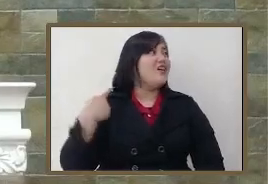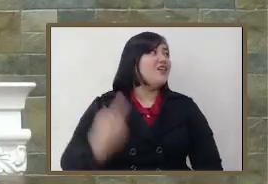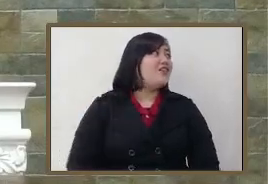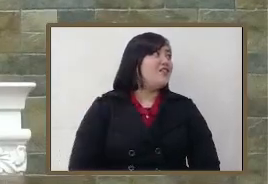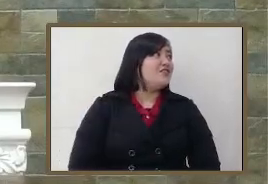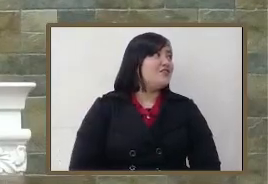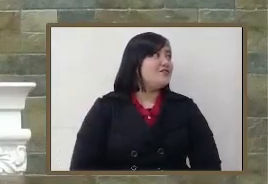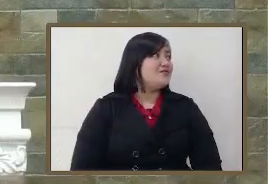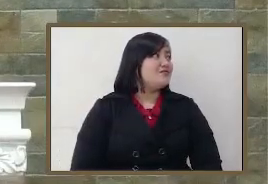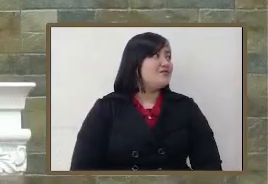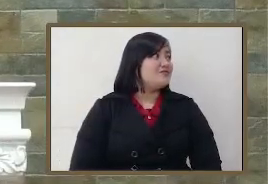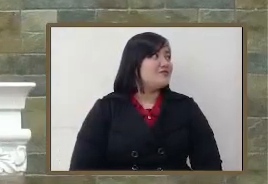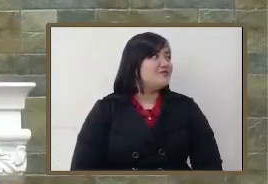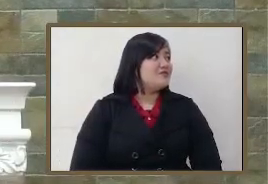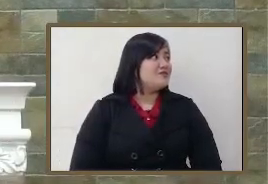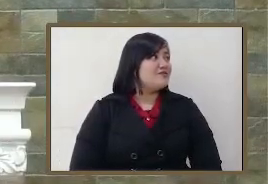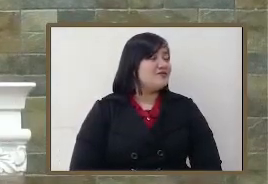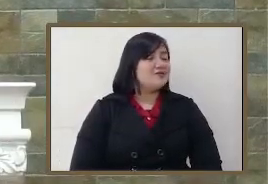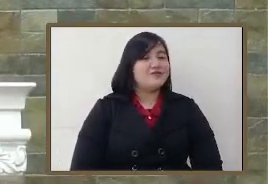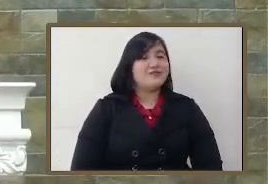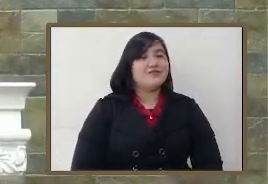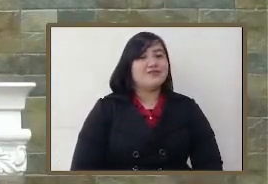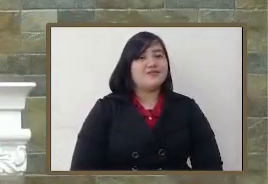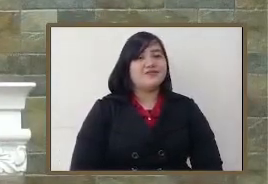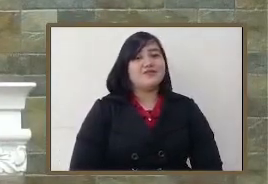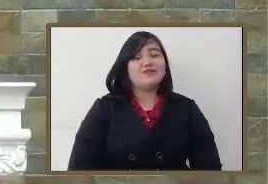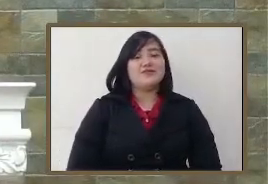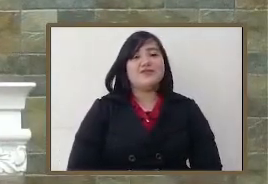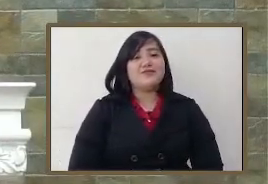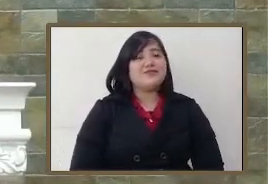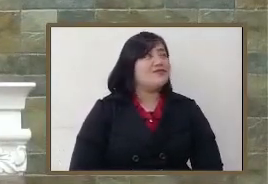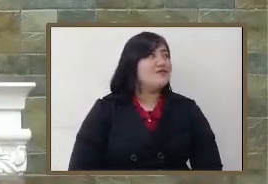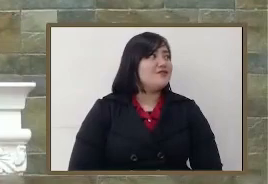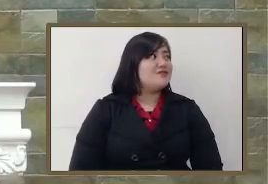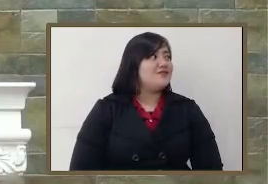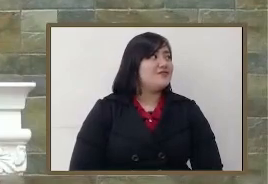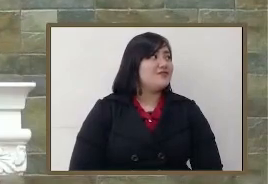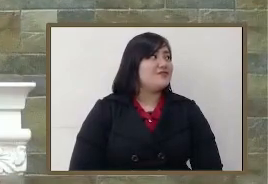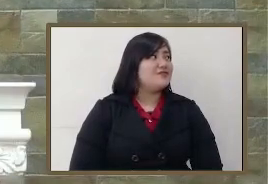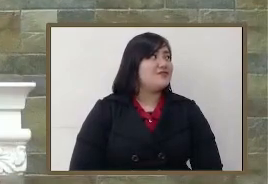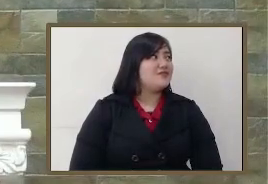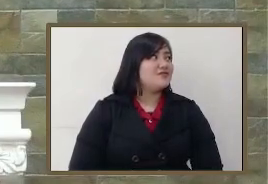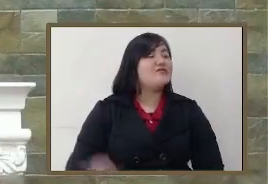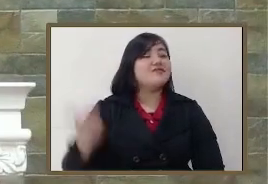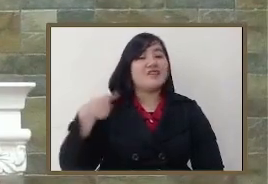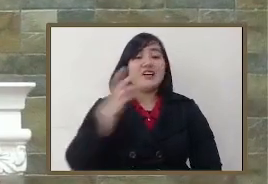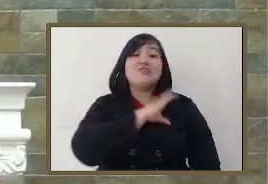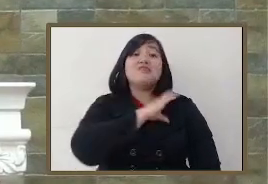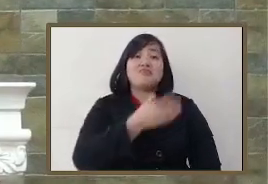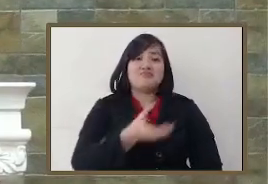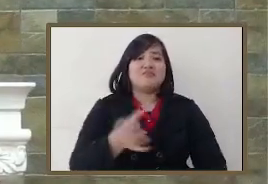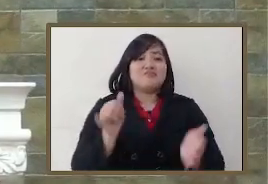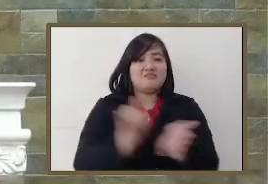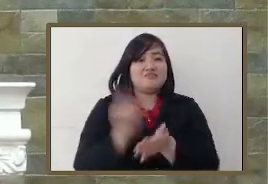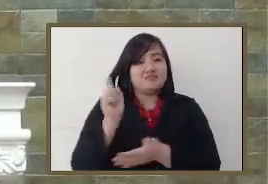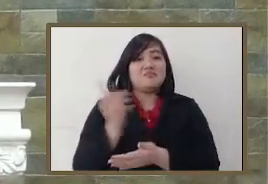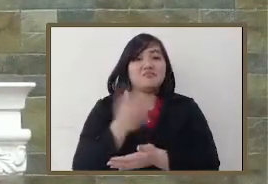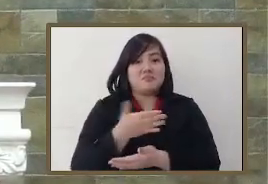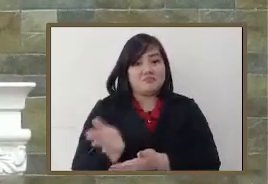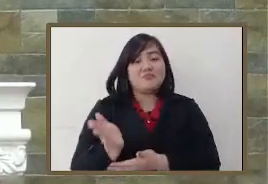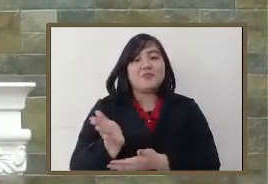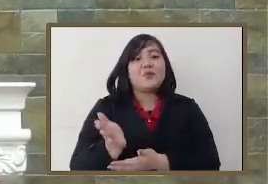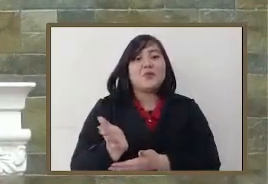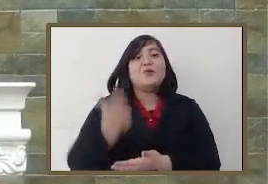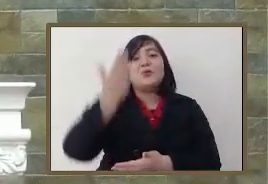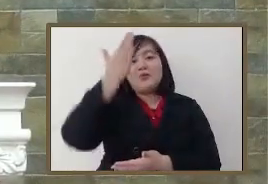lahat ng yan ay magmamanifest habang ikaw ay nakakatanggap, habang nag-acquire ka ng knowledge at namumultiply